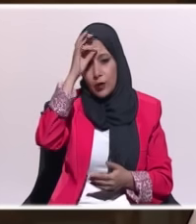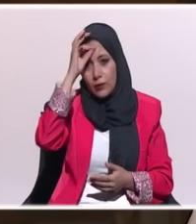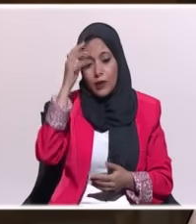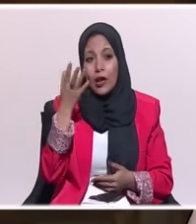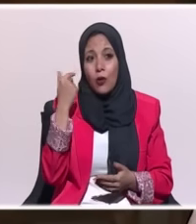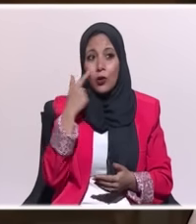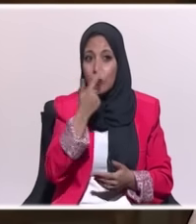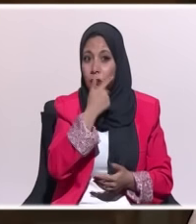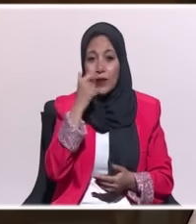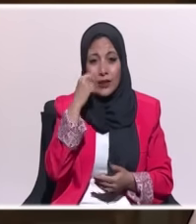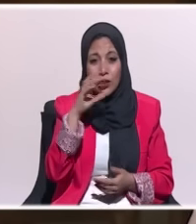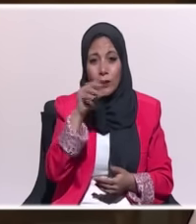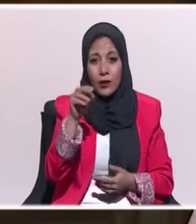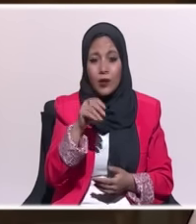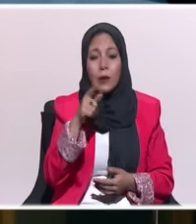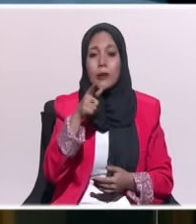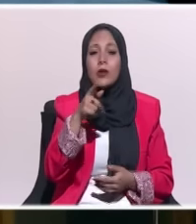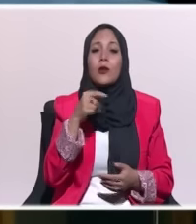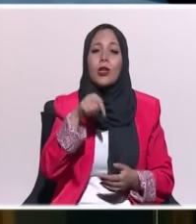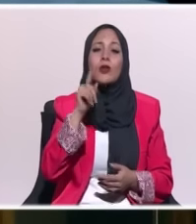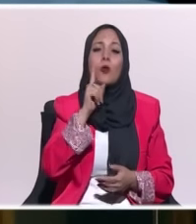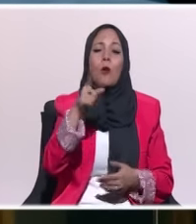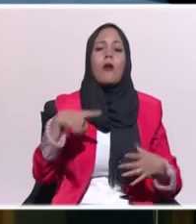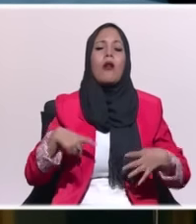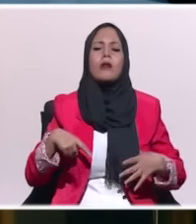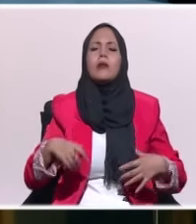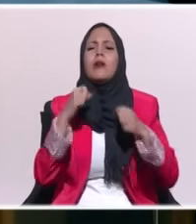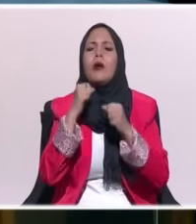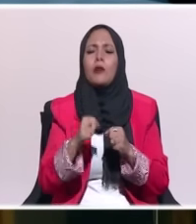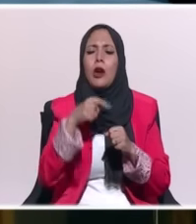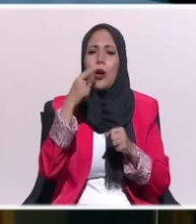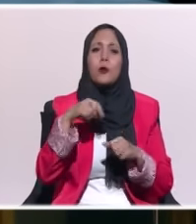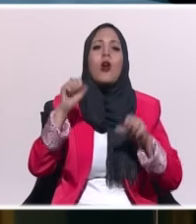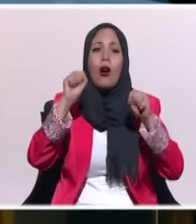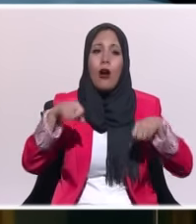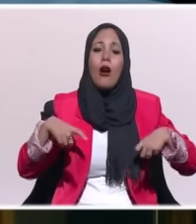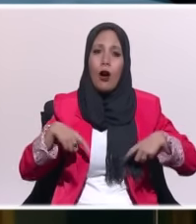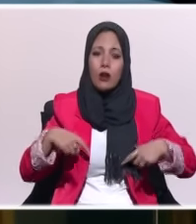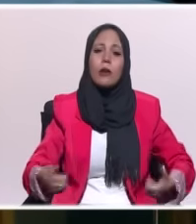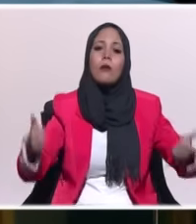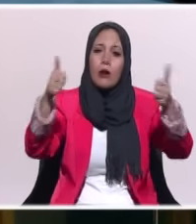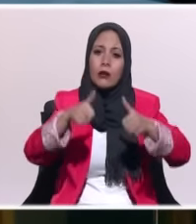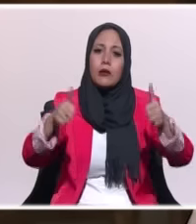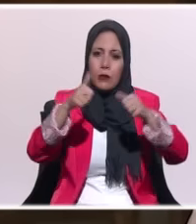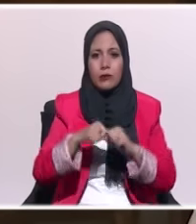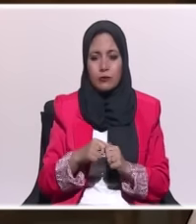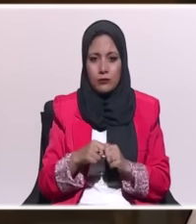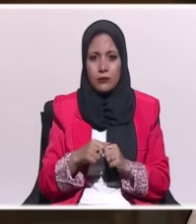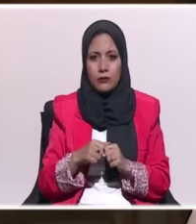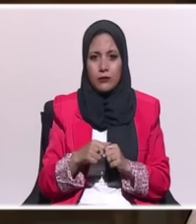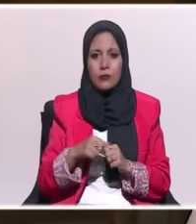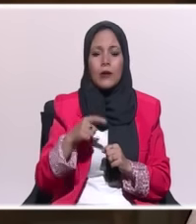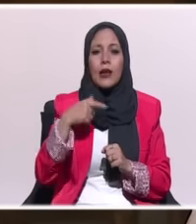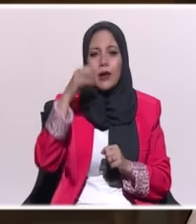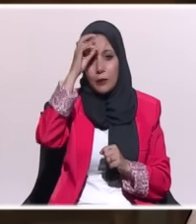كده، لكن انت عندك ام عظيمه جدا. ربنا يبارك لك. اعظم من العظم. ربنا يعني يبارك لك. اعظم ام خلقها ربنا. يعني انا اللي عايز